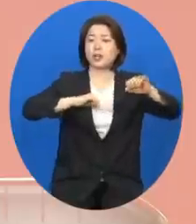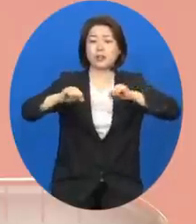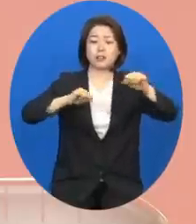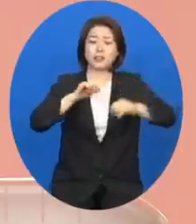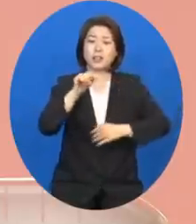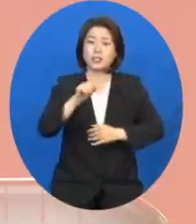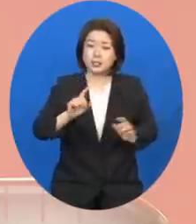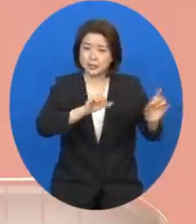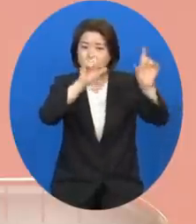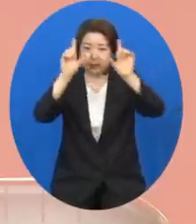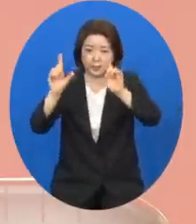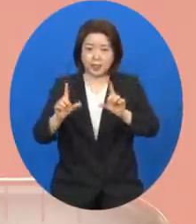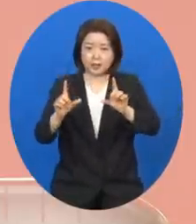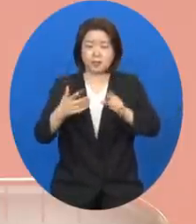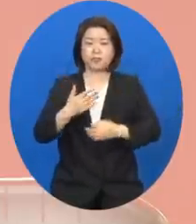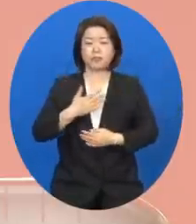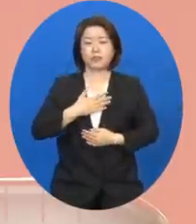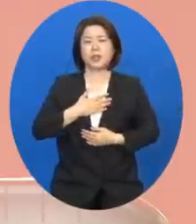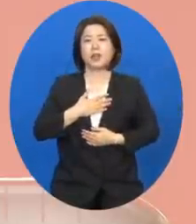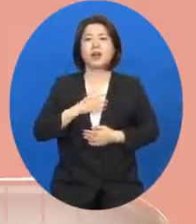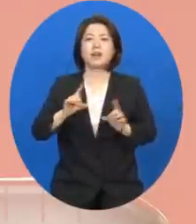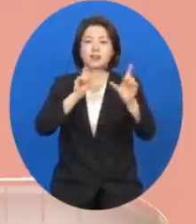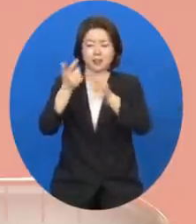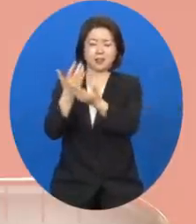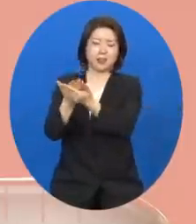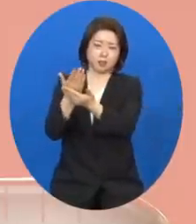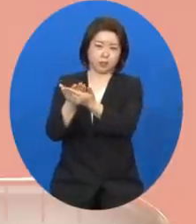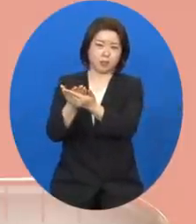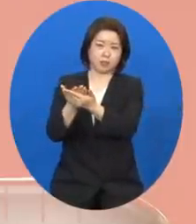삶을 제가 살게 해주옵소서.